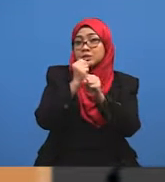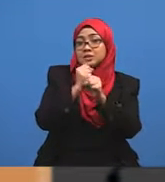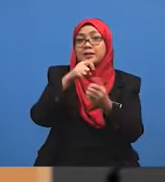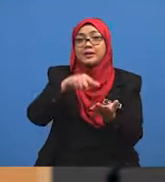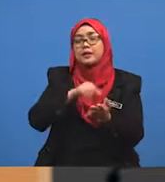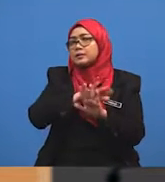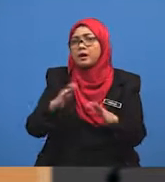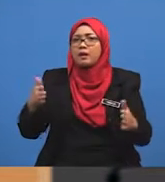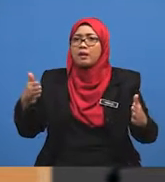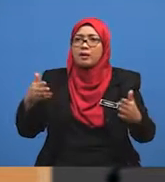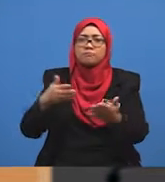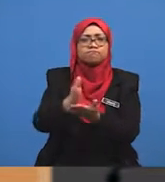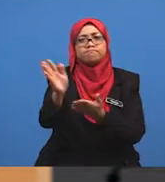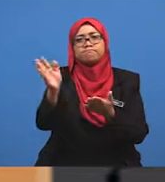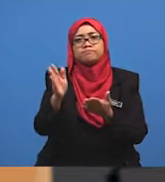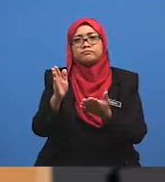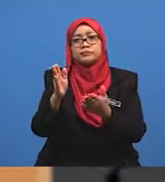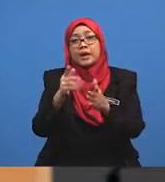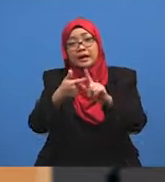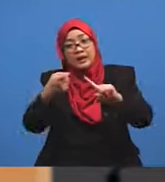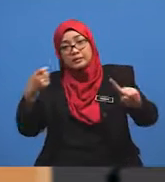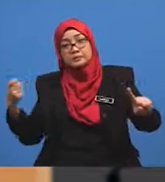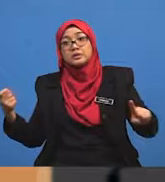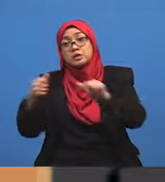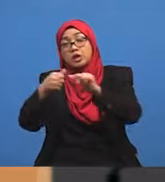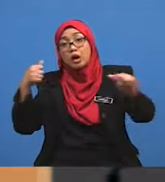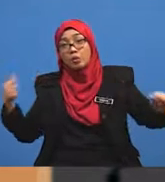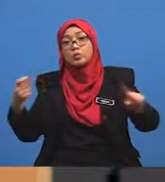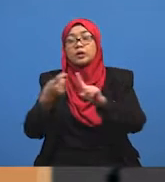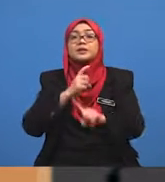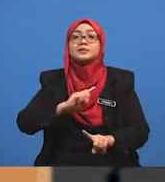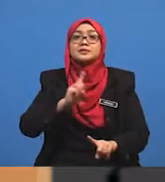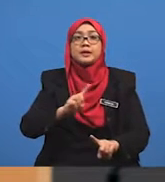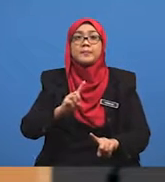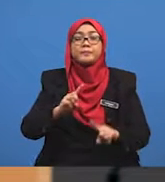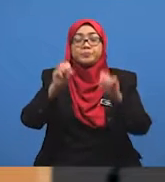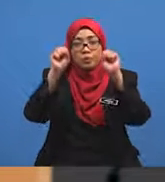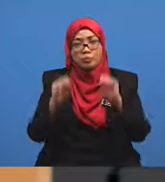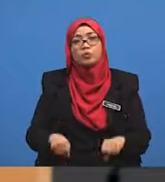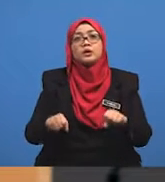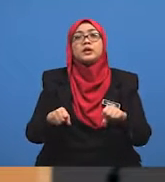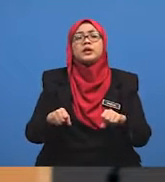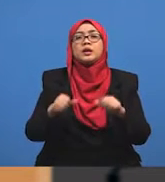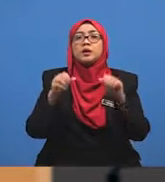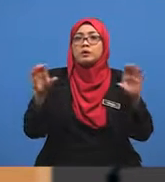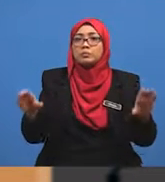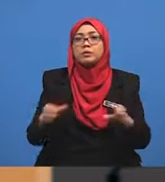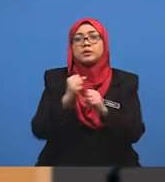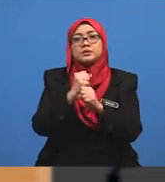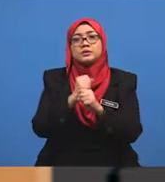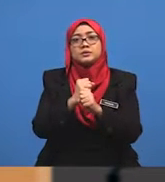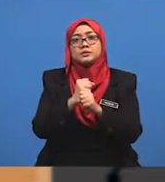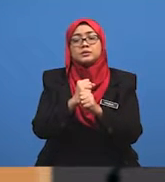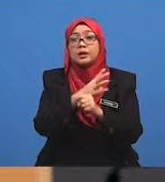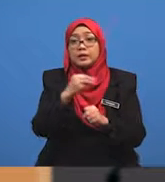tidak melanggar syariat, membawa kebaikan kepada masyarakat, mengekalkan kepatuhan pada ajaran agama Islam